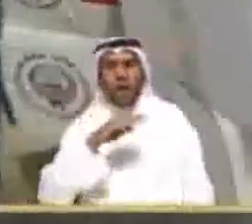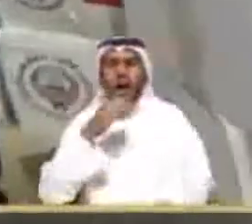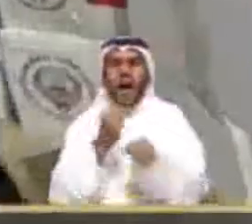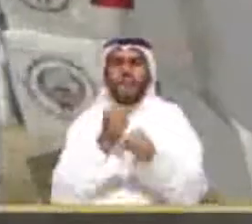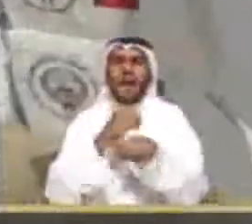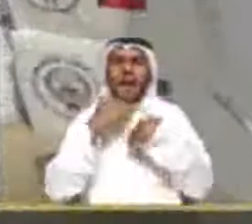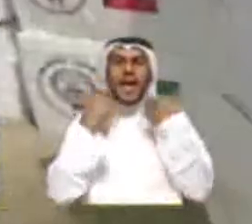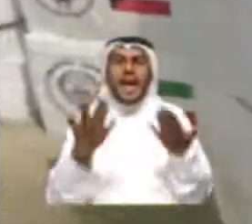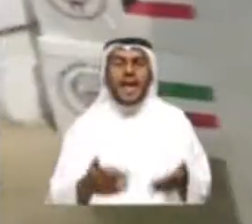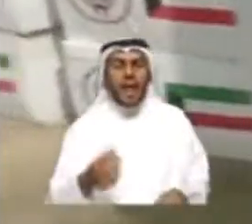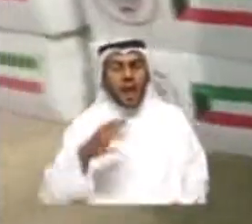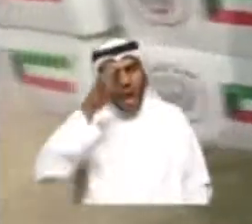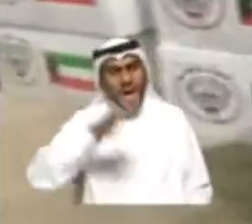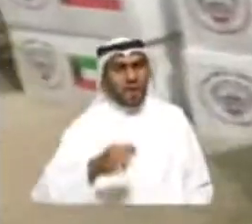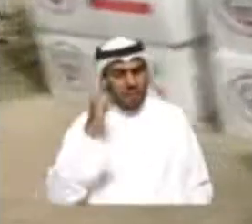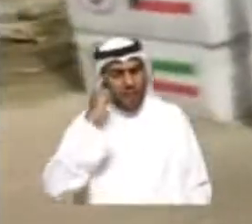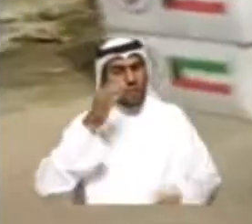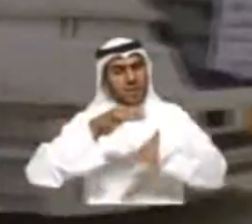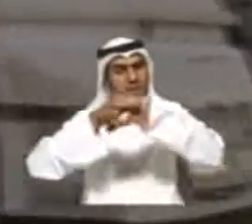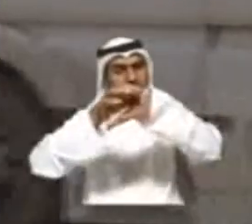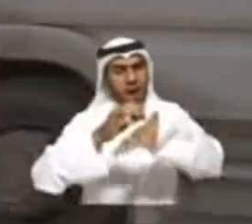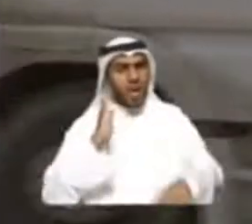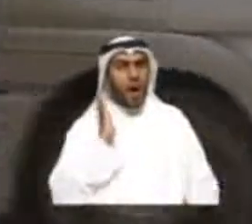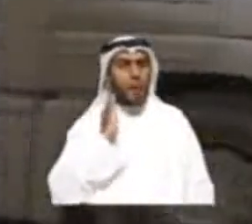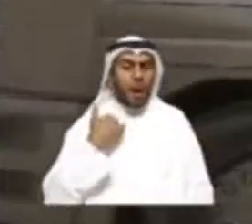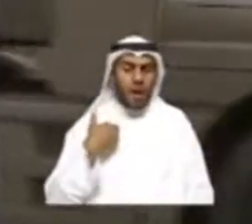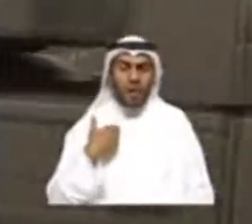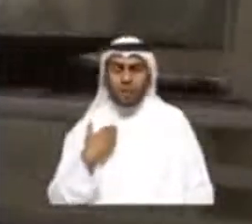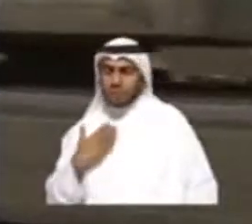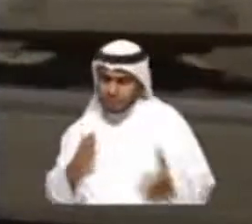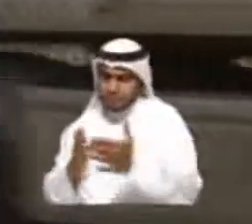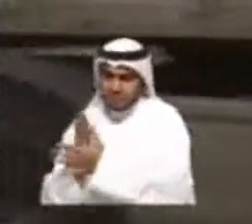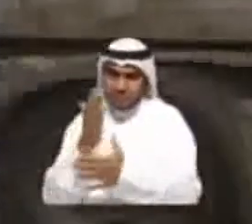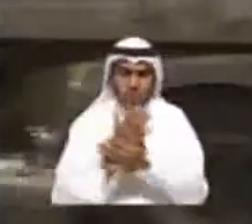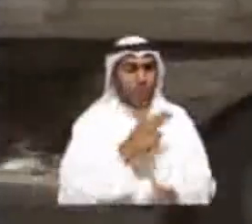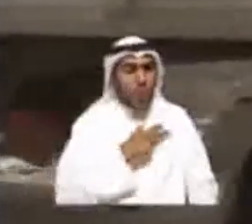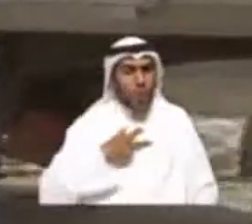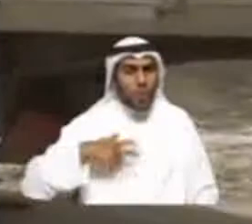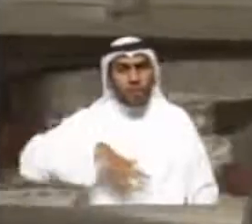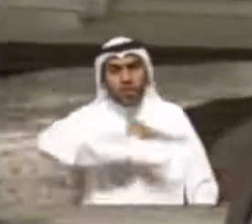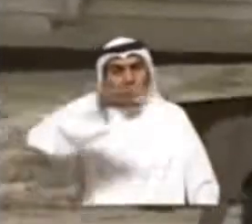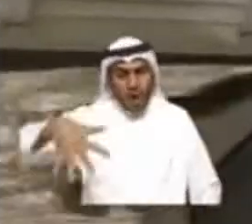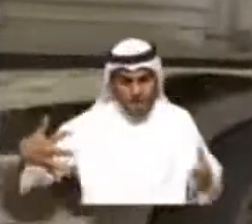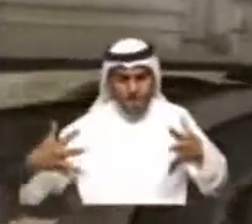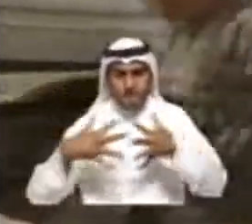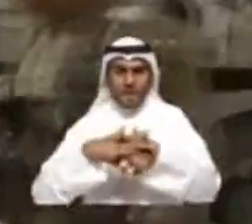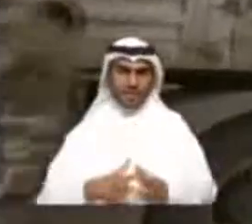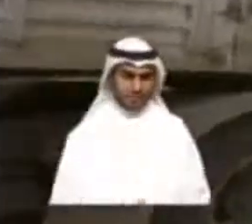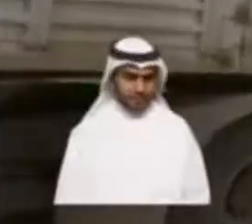الواجب الإنساني الذي يعبر عنه الموقف الرسمي للكويت قيادة وحكومة وشعباً.